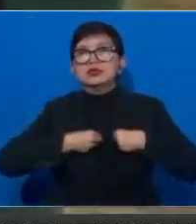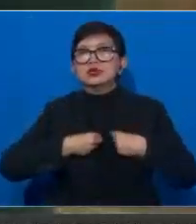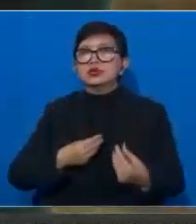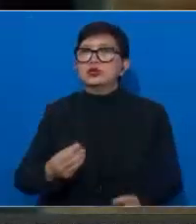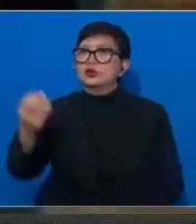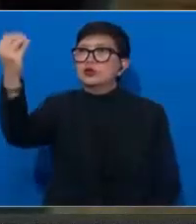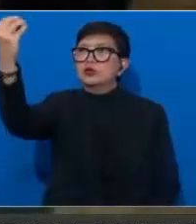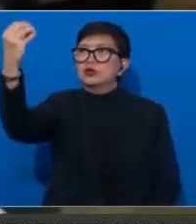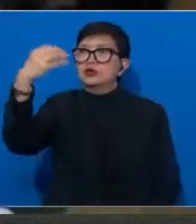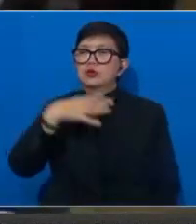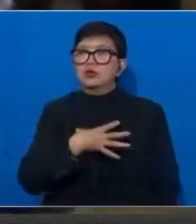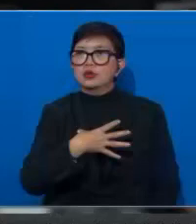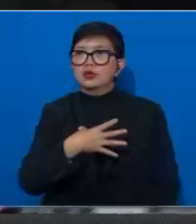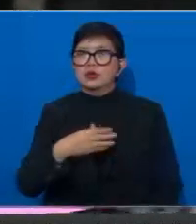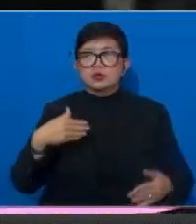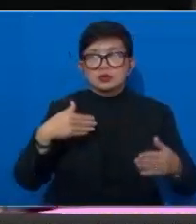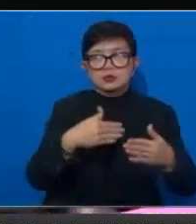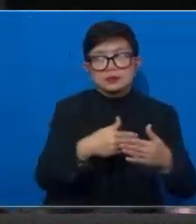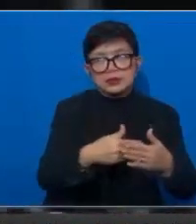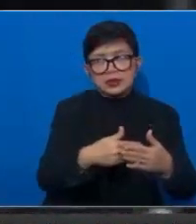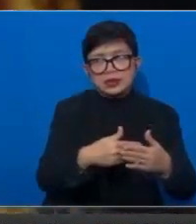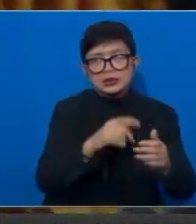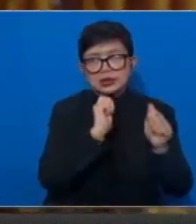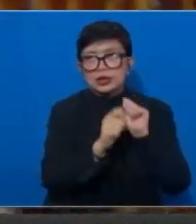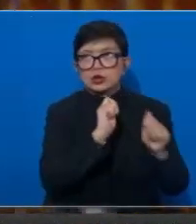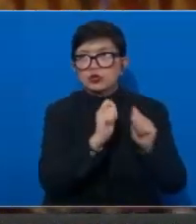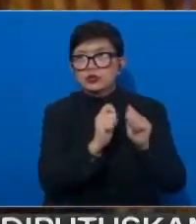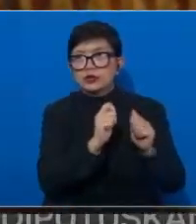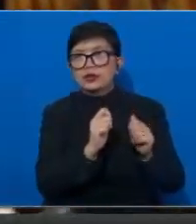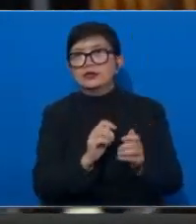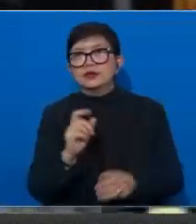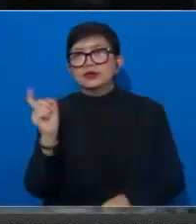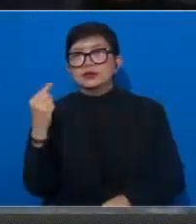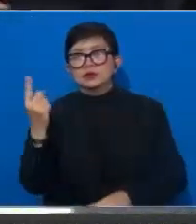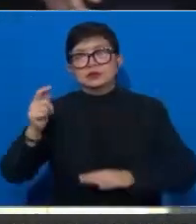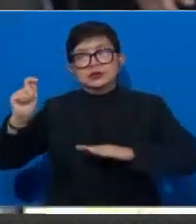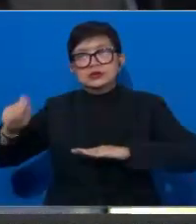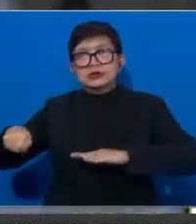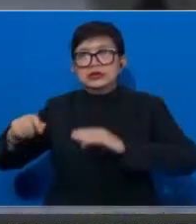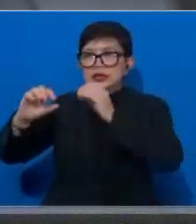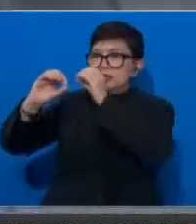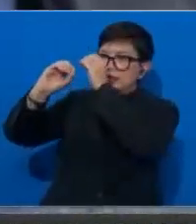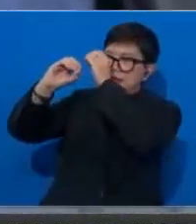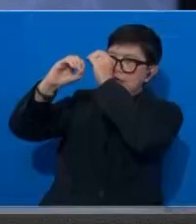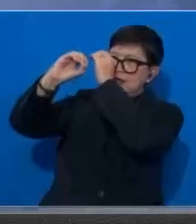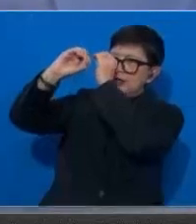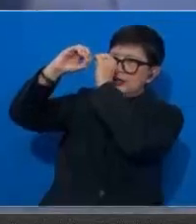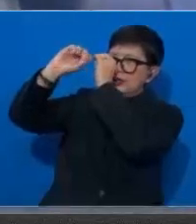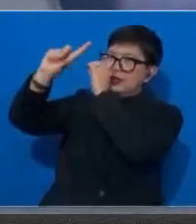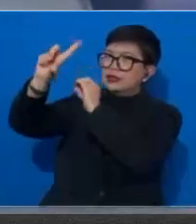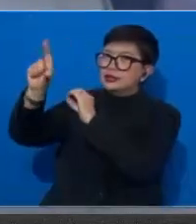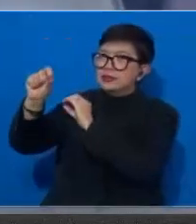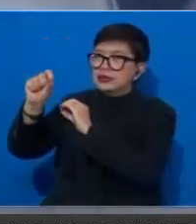Hari Raya Idul Fitri. Pemerintah pada minggu petang menggelar sidang isbat yang diikuti oleh perwakilan Ormas